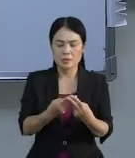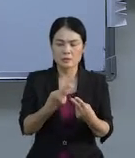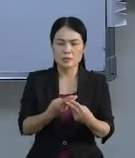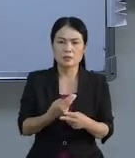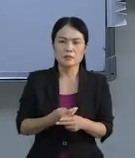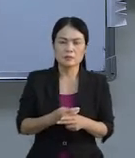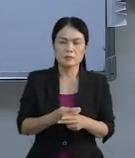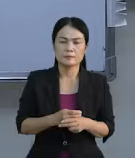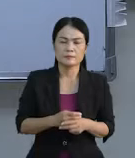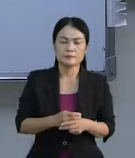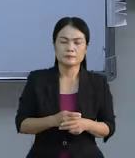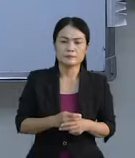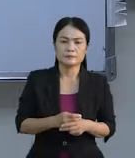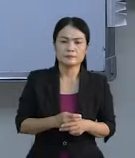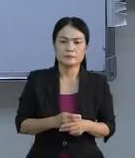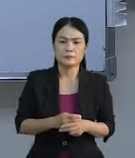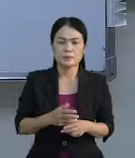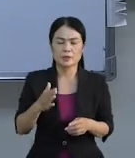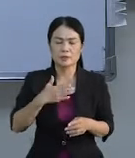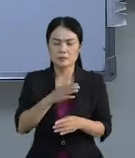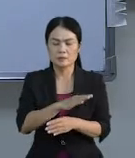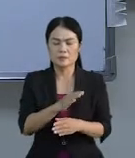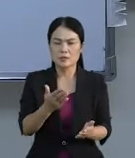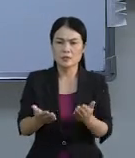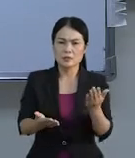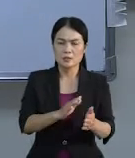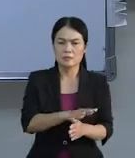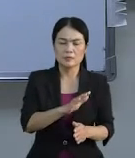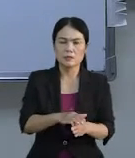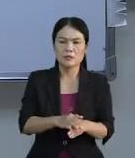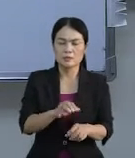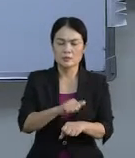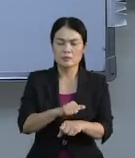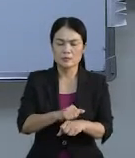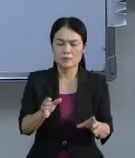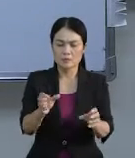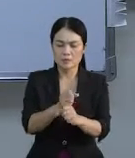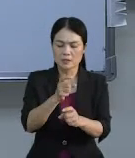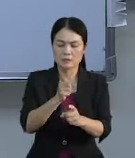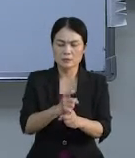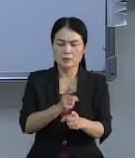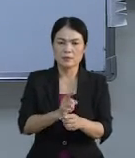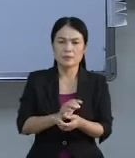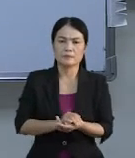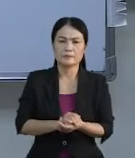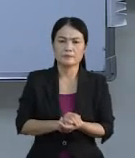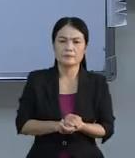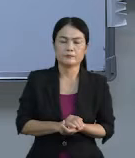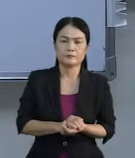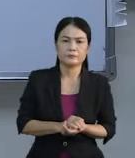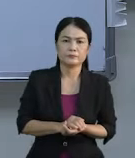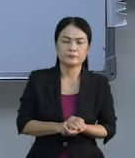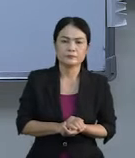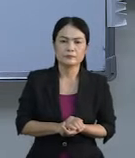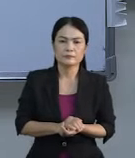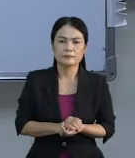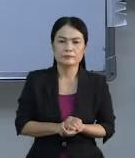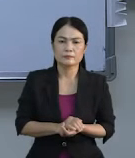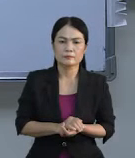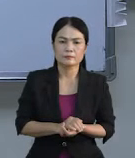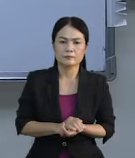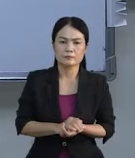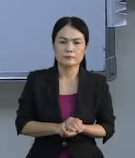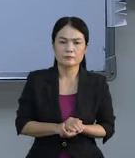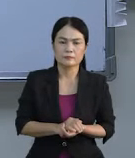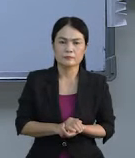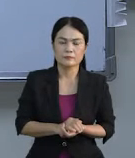ងលោកគ្រូគាត់ថាប្រហែលជាបងប្អូនអស់គ្នានឹងធ្វើបានត្រឹមត្រូវបាទអ